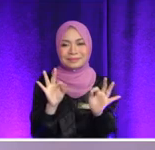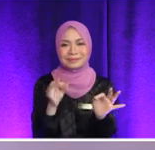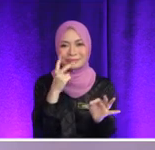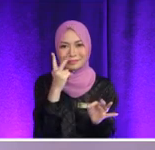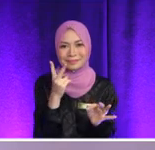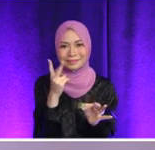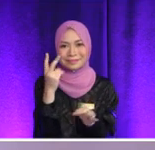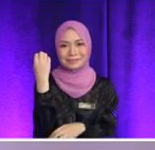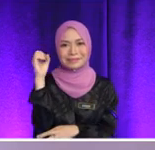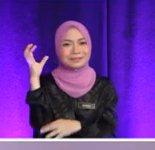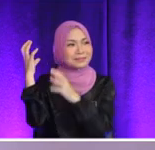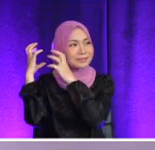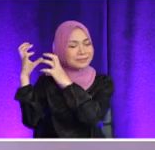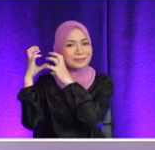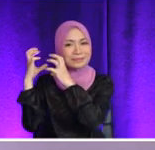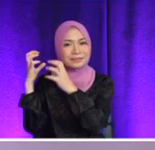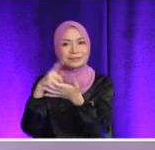warna apa